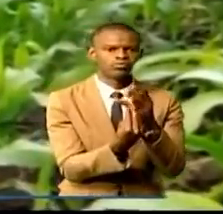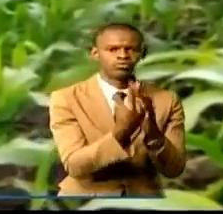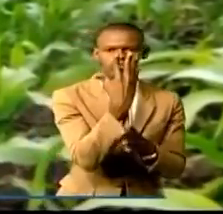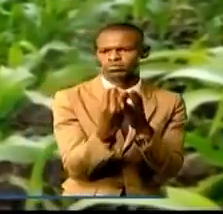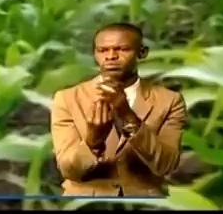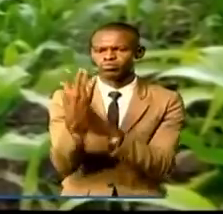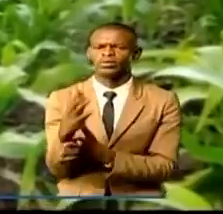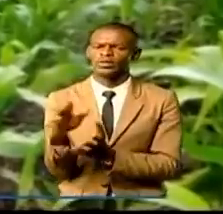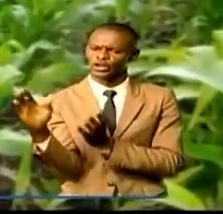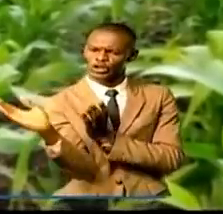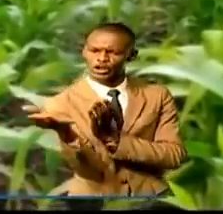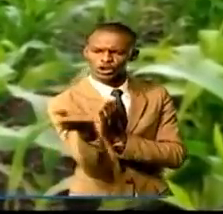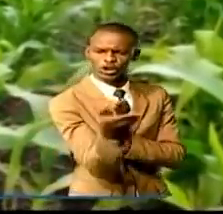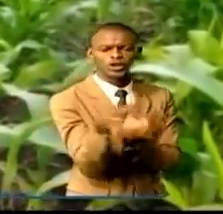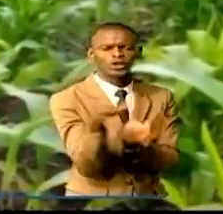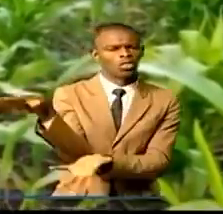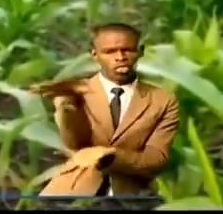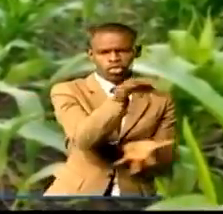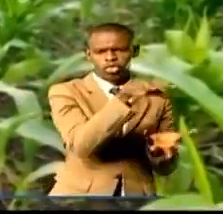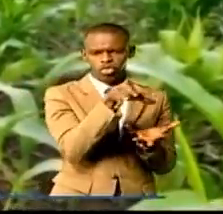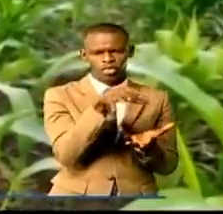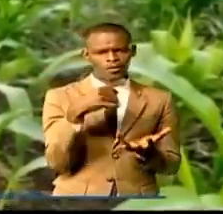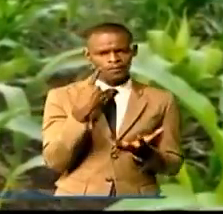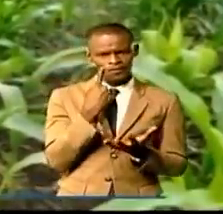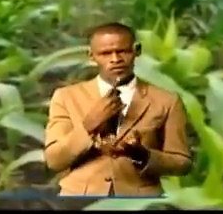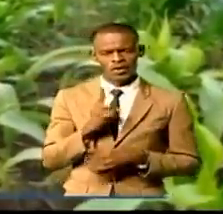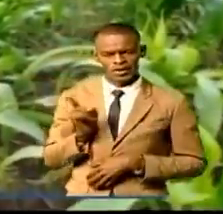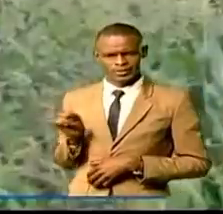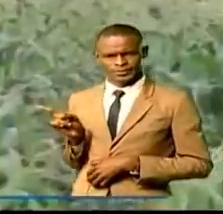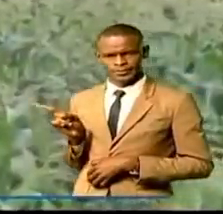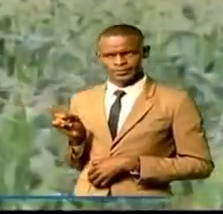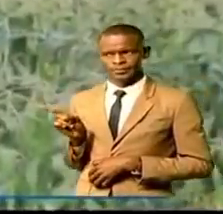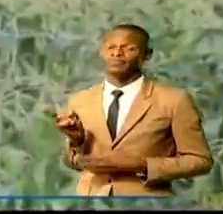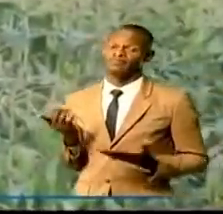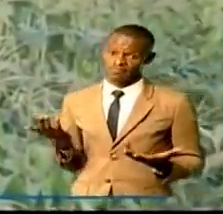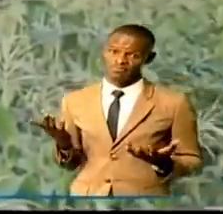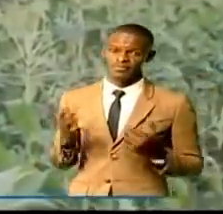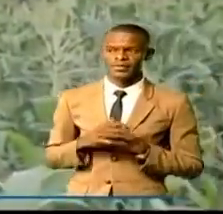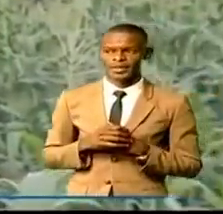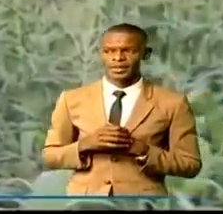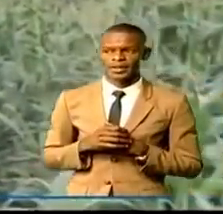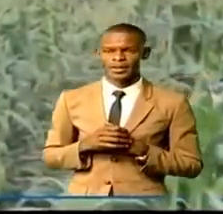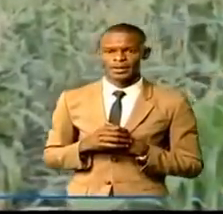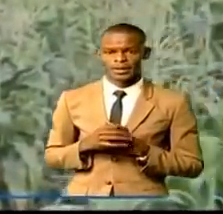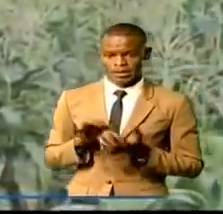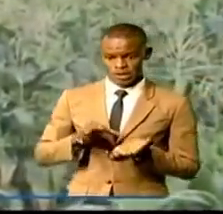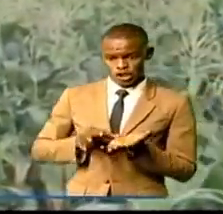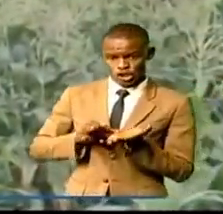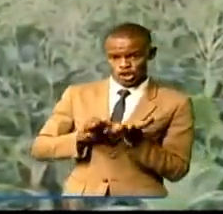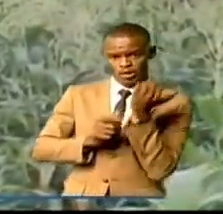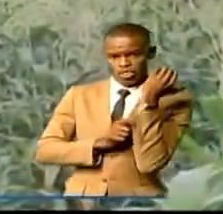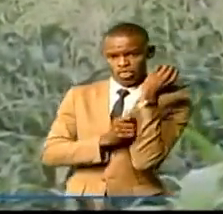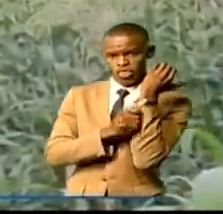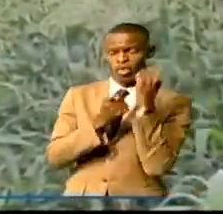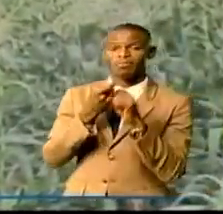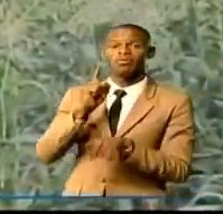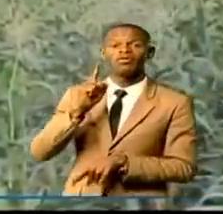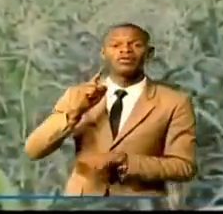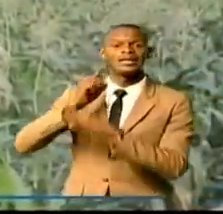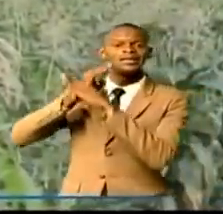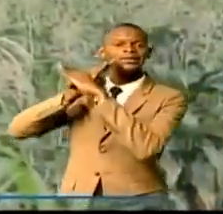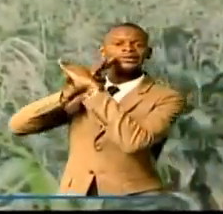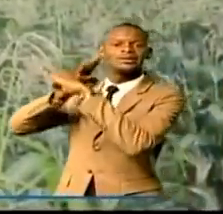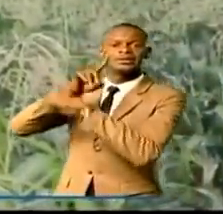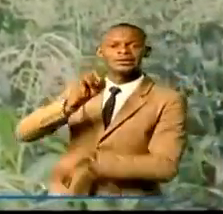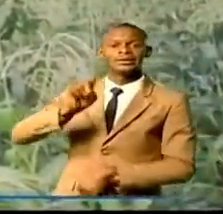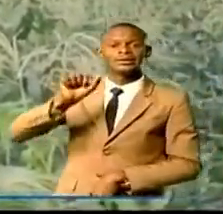au Nord Kivu, pour l'expérimentation de la semence en provenance de la Zambie, qualité dénommée Makaka et